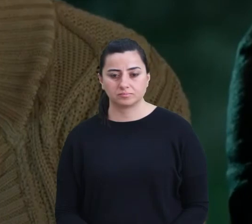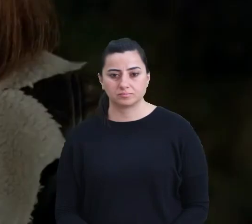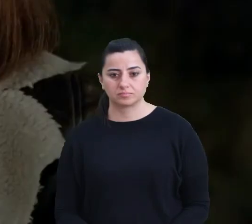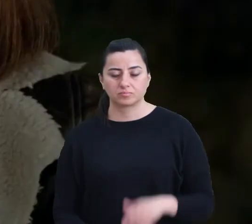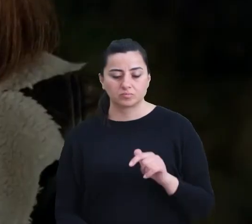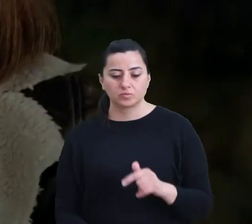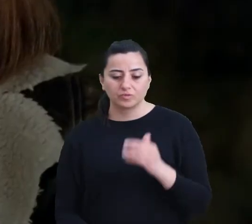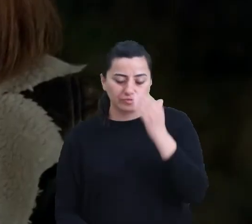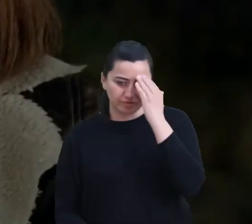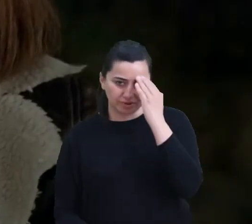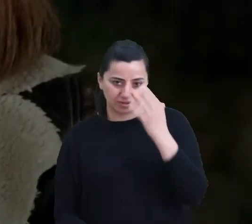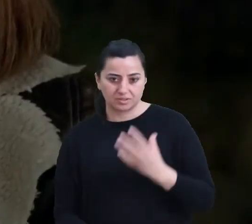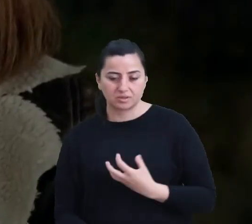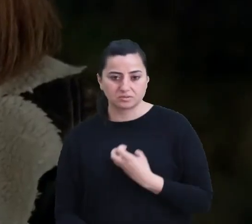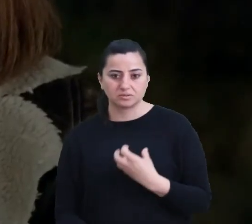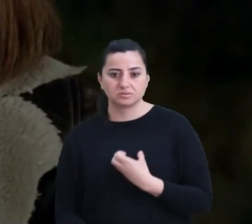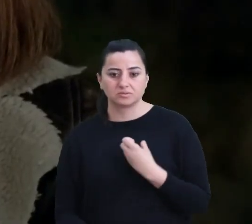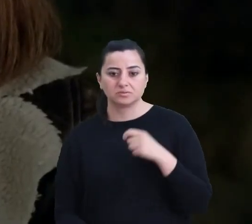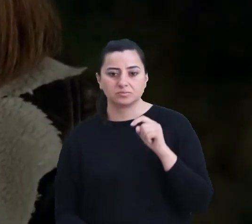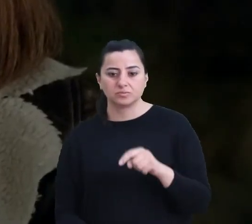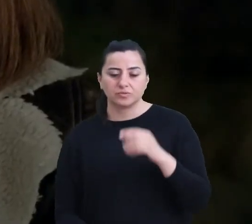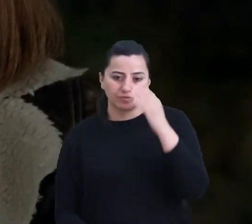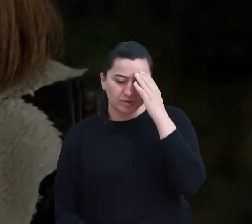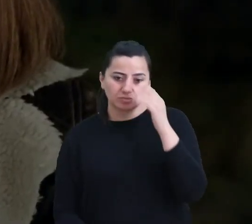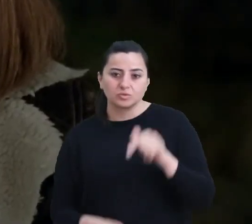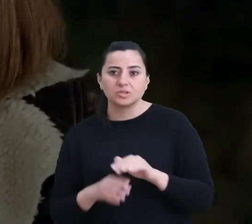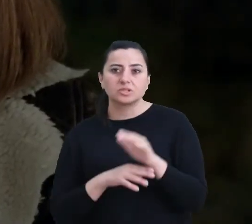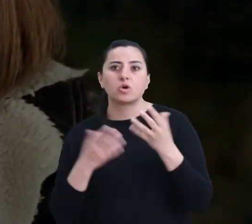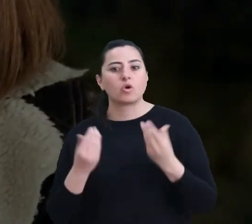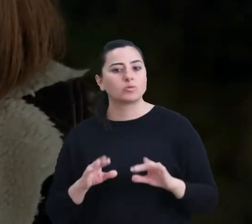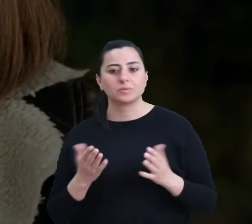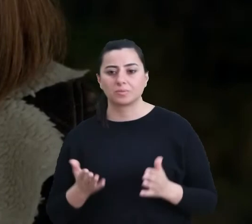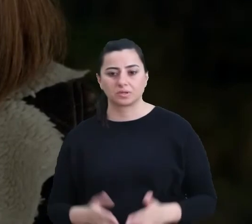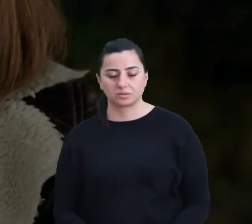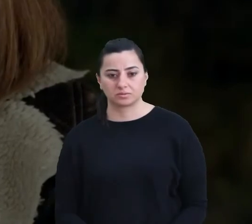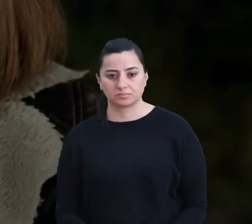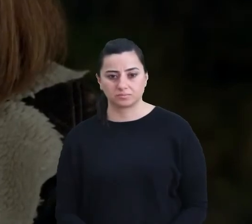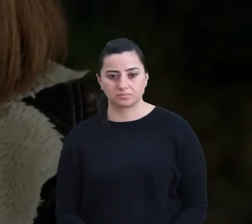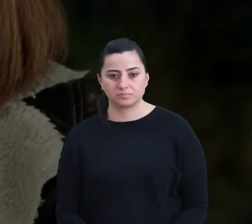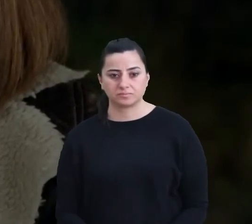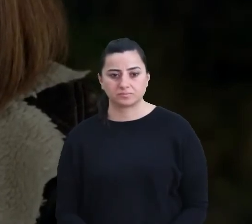Bu garipliği, bu garibanlığı yaşamayacaktım.